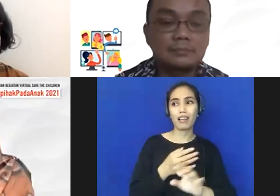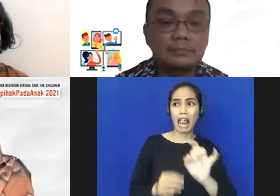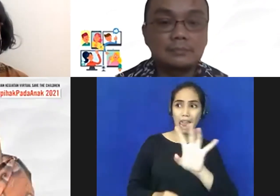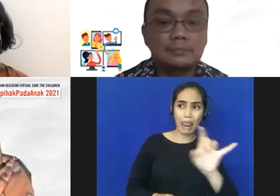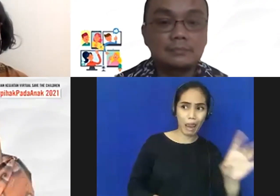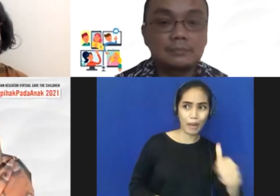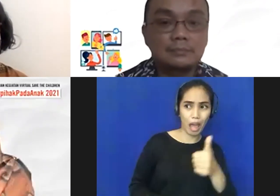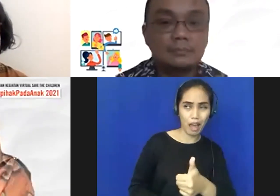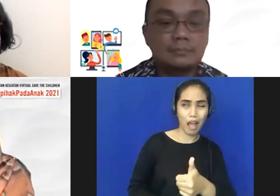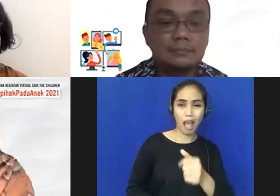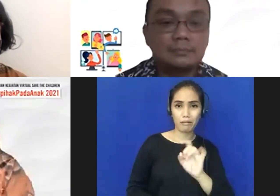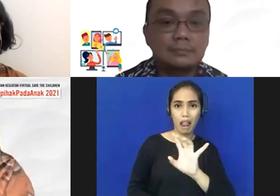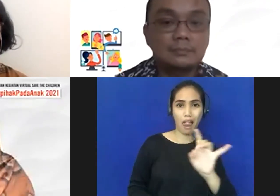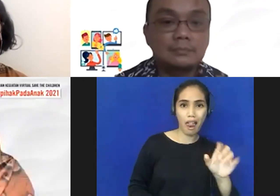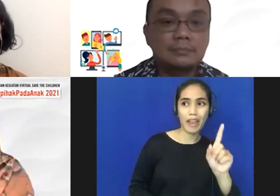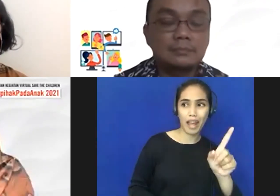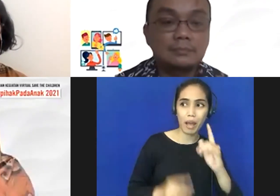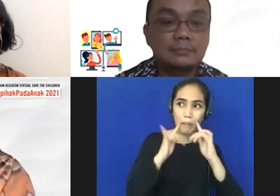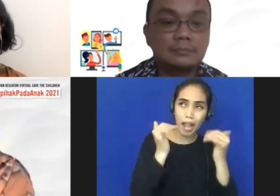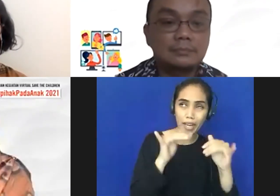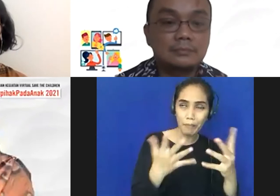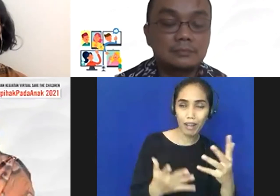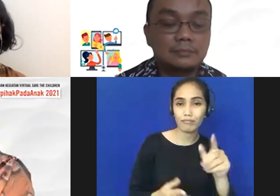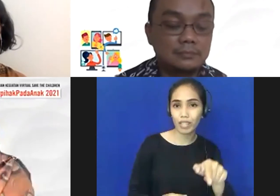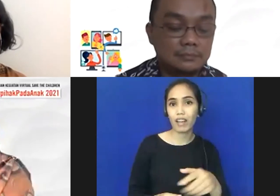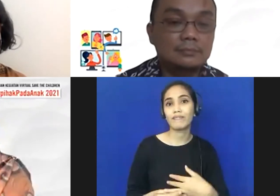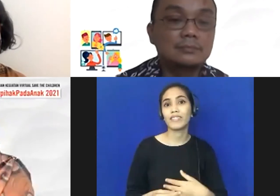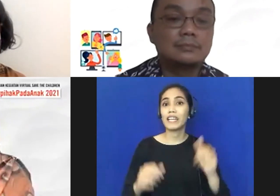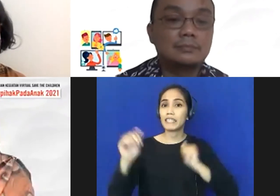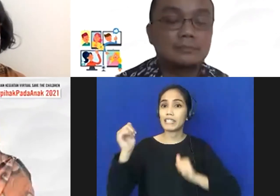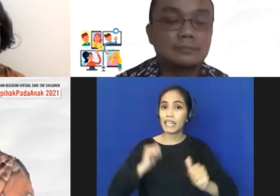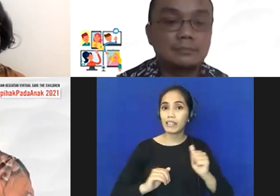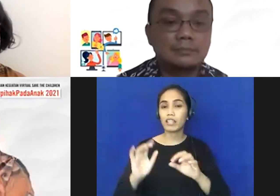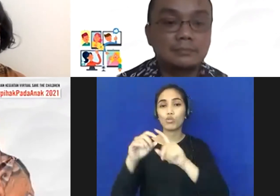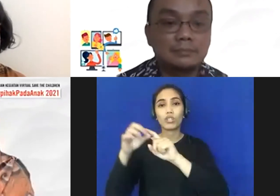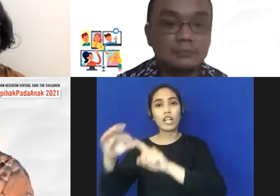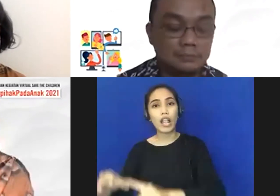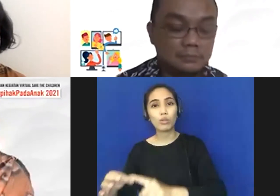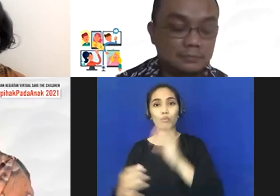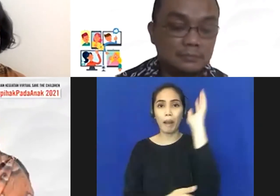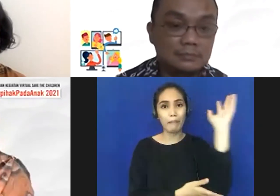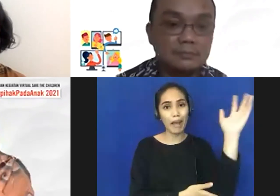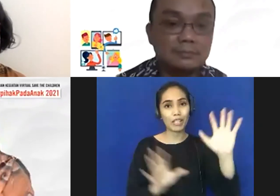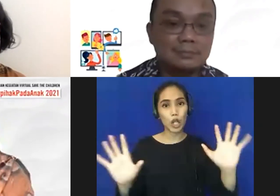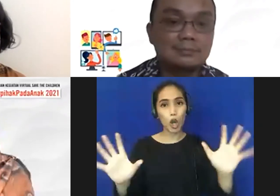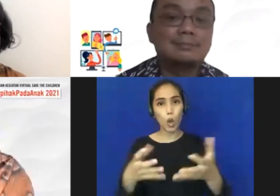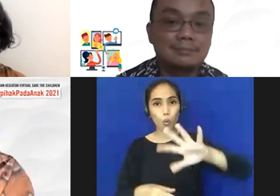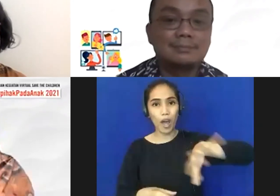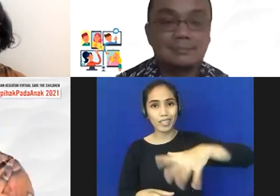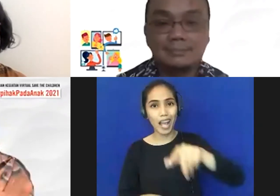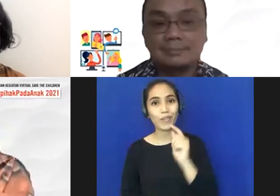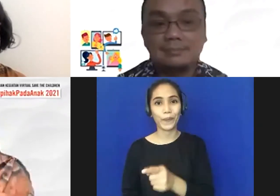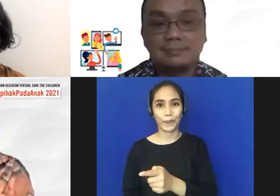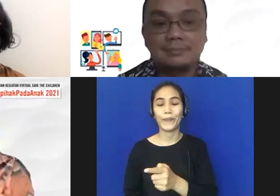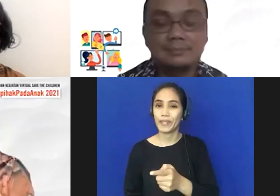dibuat bersama-sama gitu. Jadi kegiatannya apa tergantung dari keputusan itu. Ada yang sukanya aku pengen coba masakan baru, boleh,